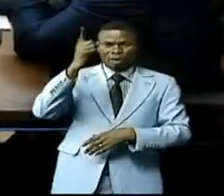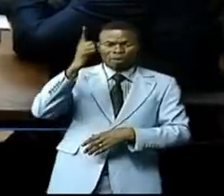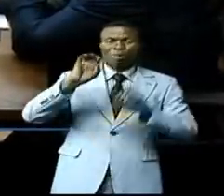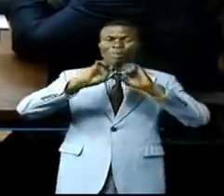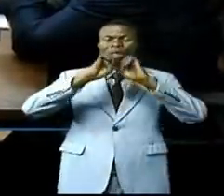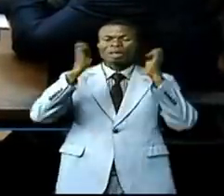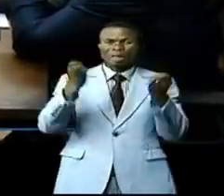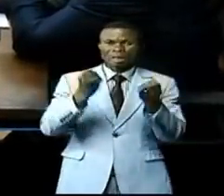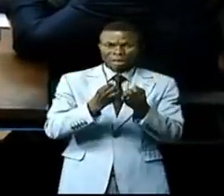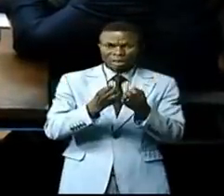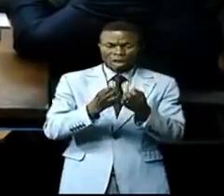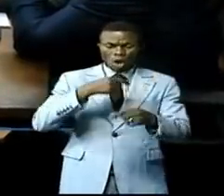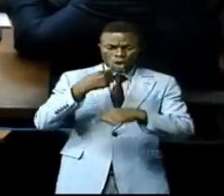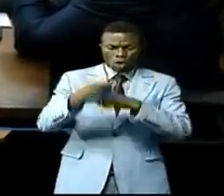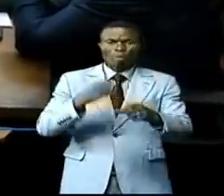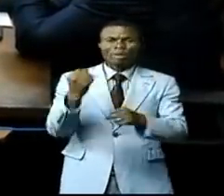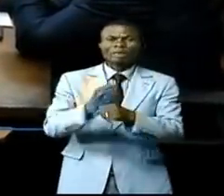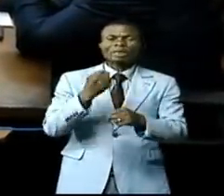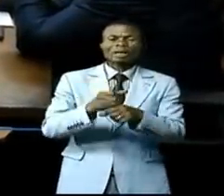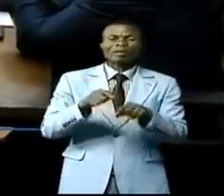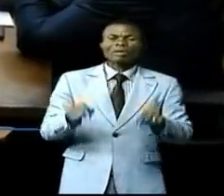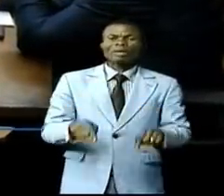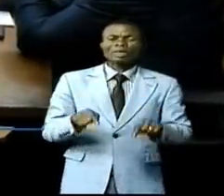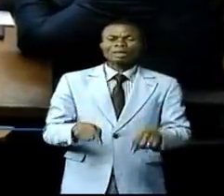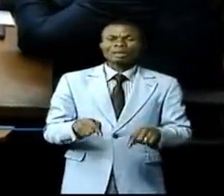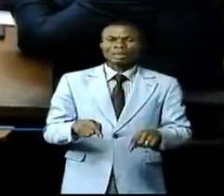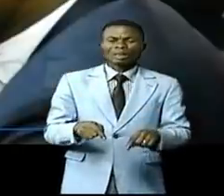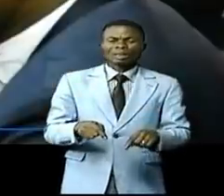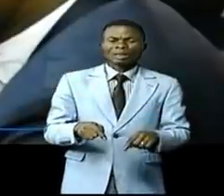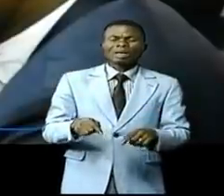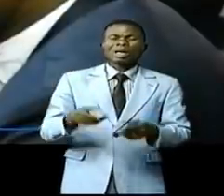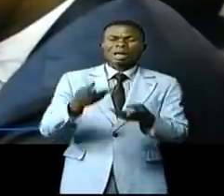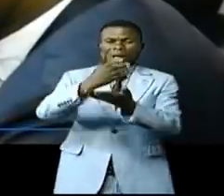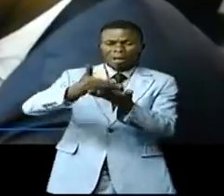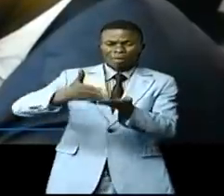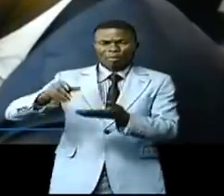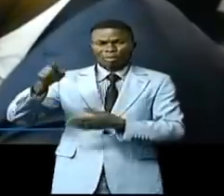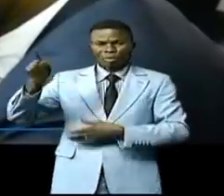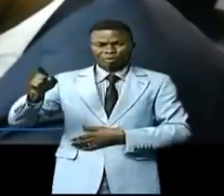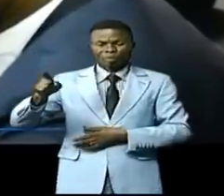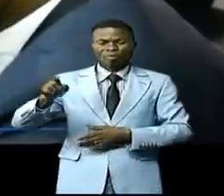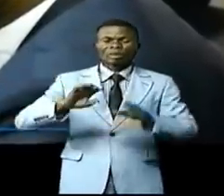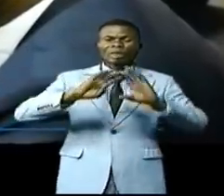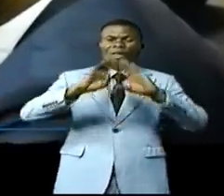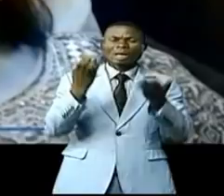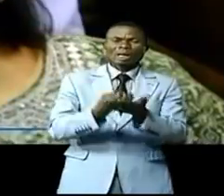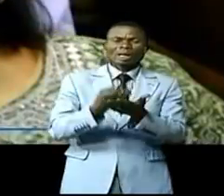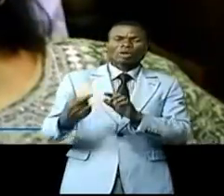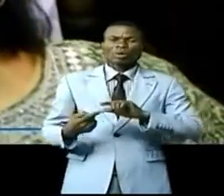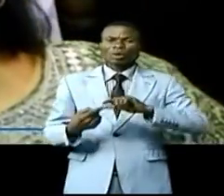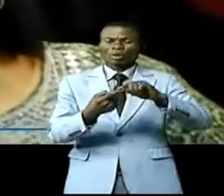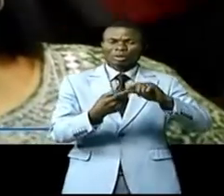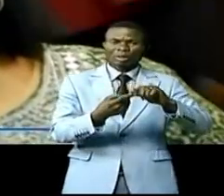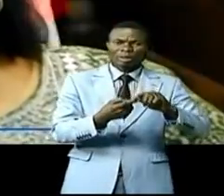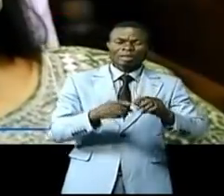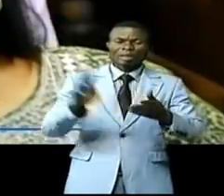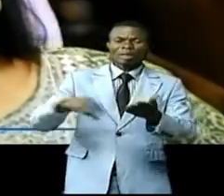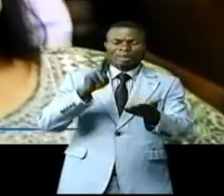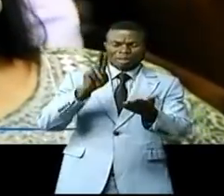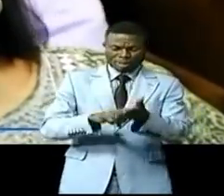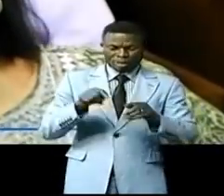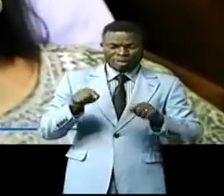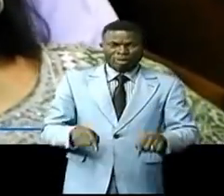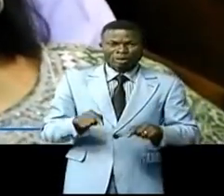entreprises qui vont devoir poser leurs valises au sein de cette zone. Avec l'Agence des zones économiques spéciales, elles viennent de signer ces jours